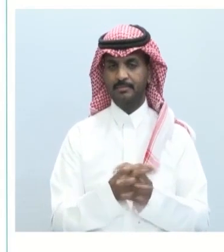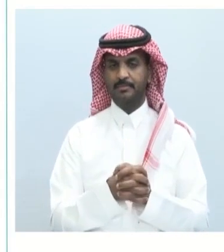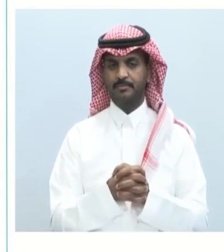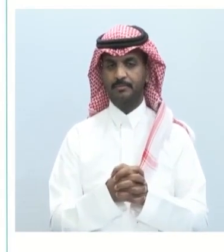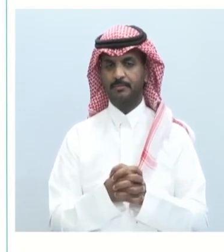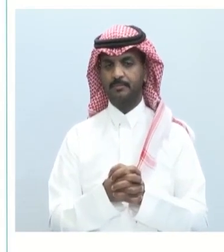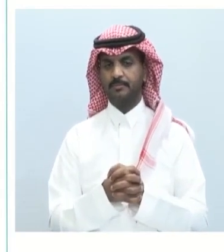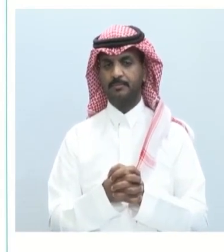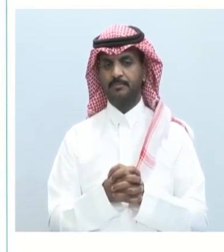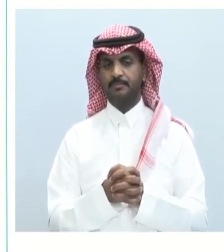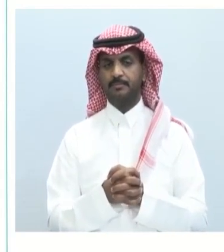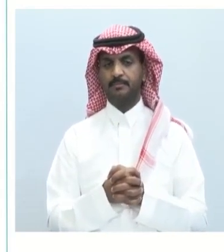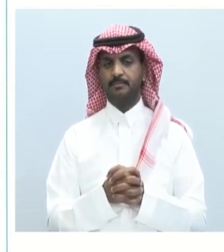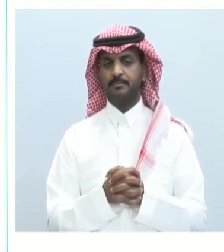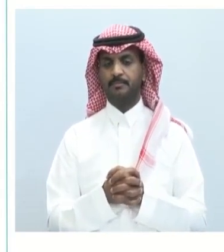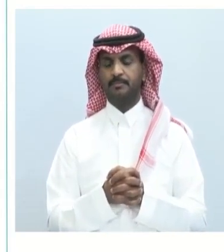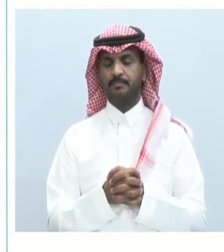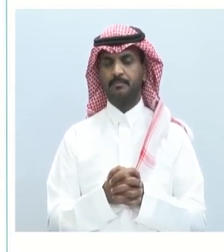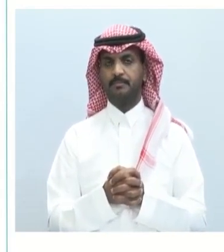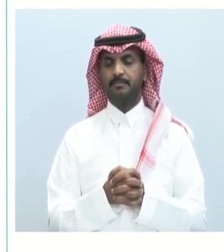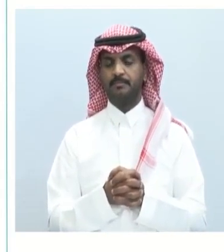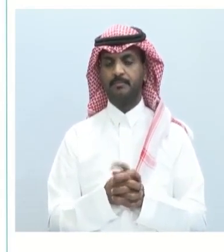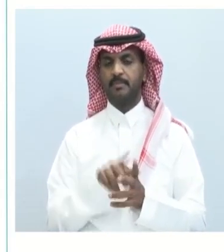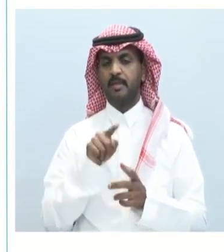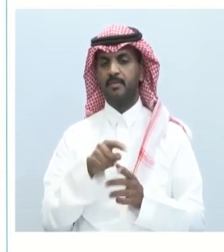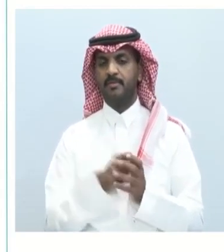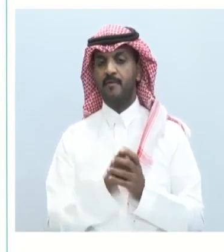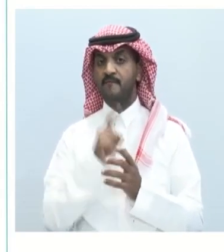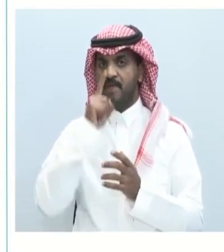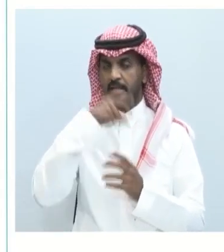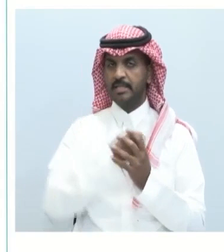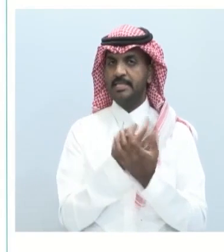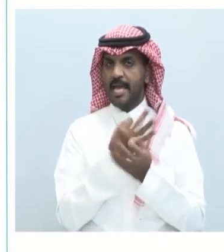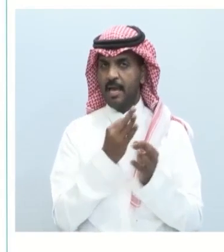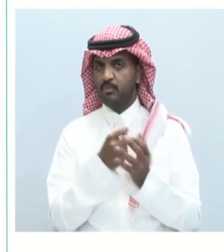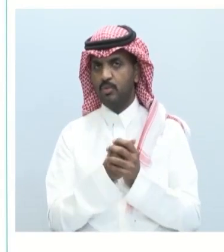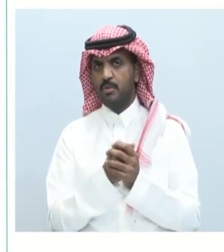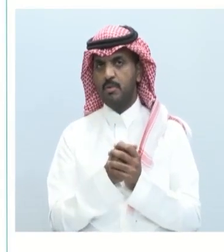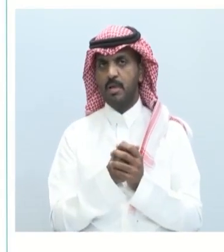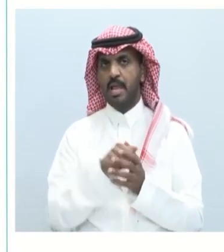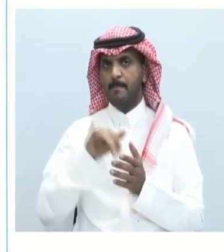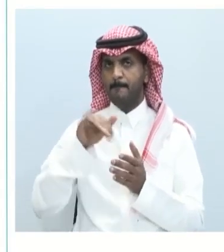من نافذه التحرير العلاقات نضغط على فرض التكامل المرجعي